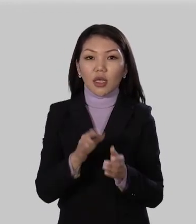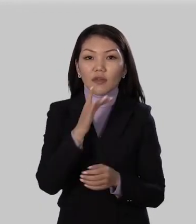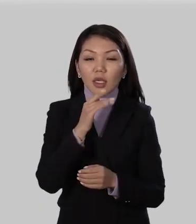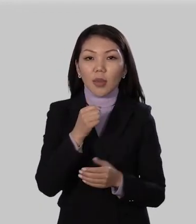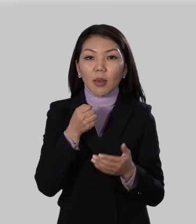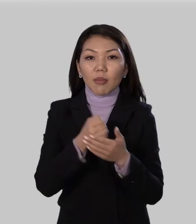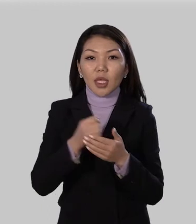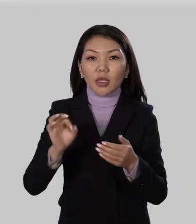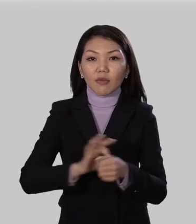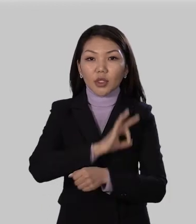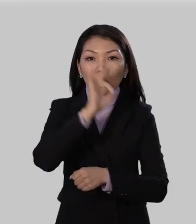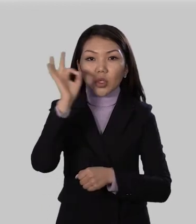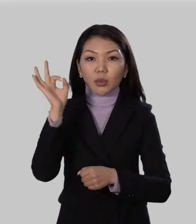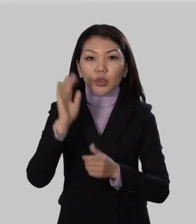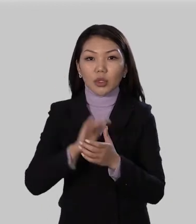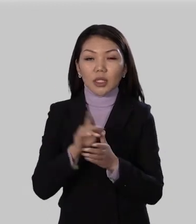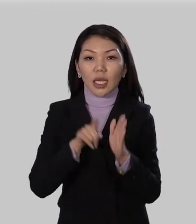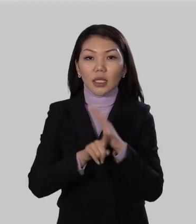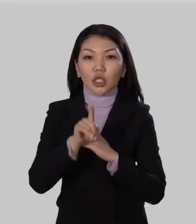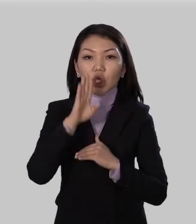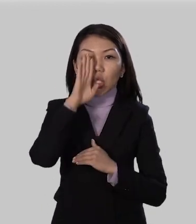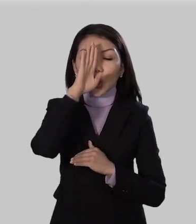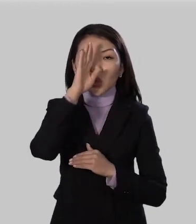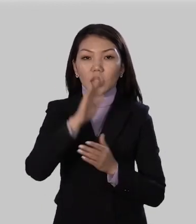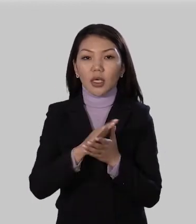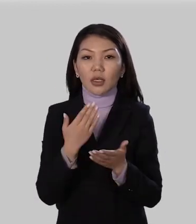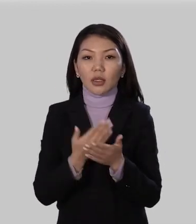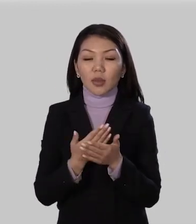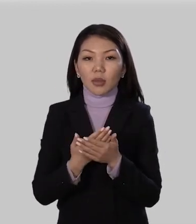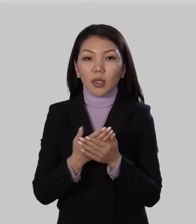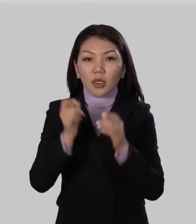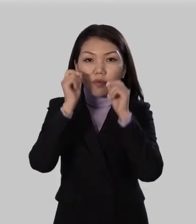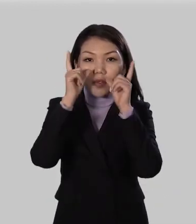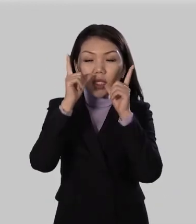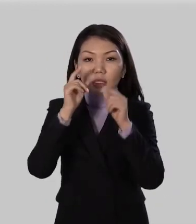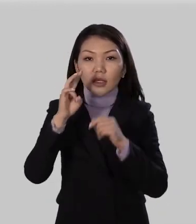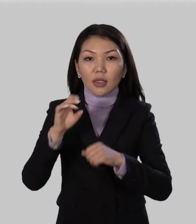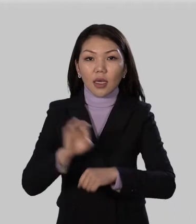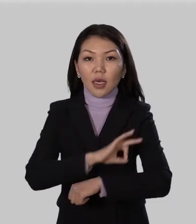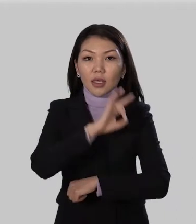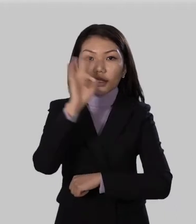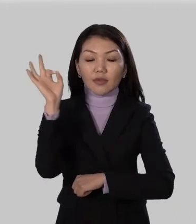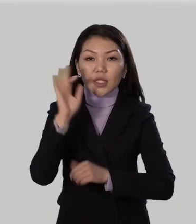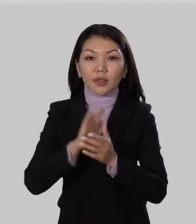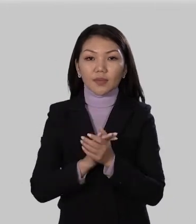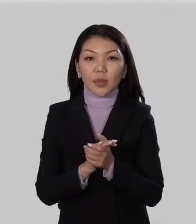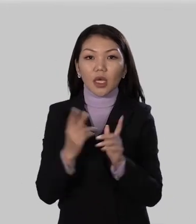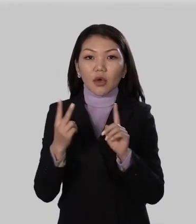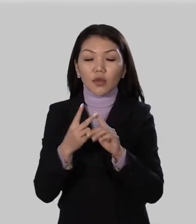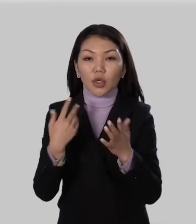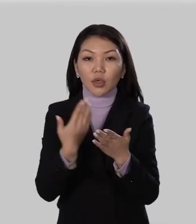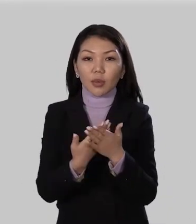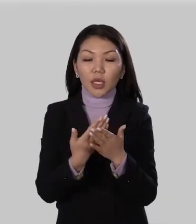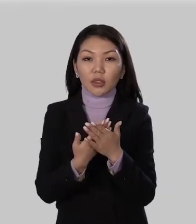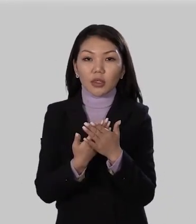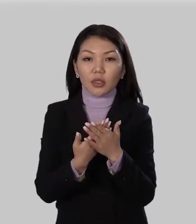восходом солнца, начало утра. Встать на рассвете. Второе значение –